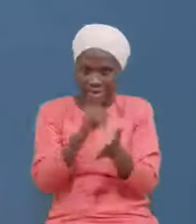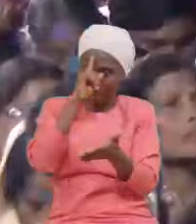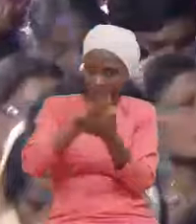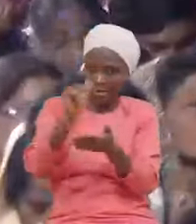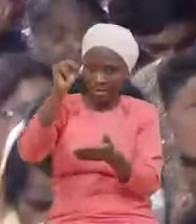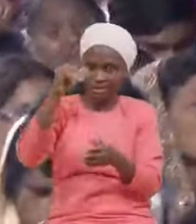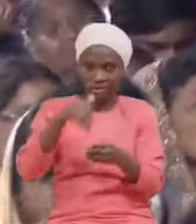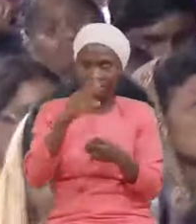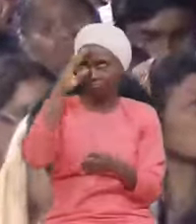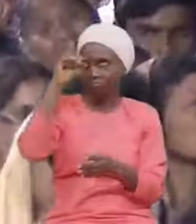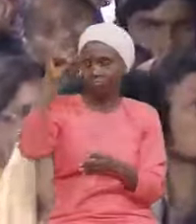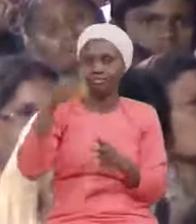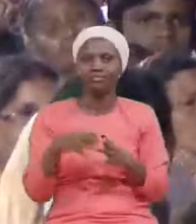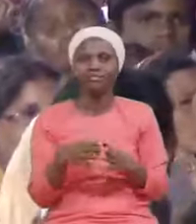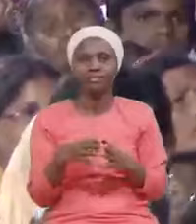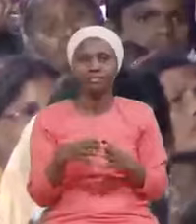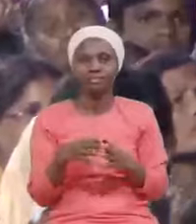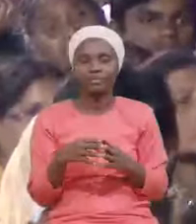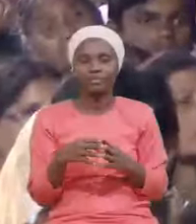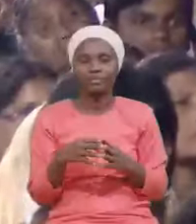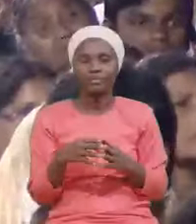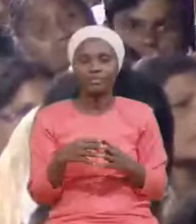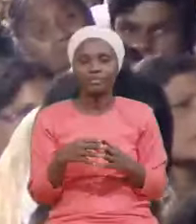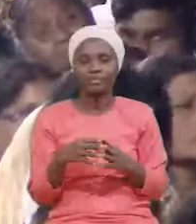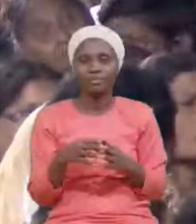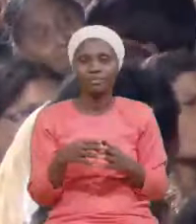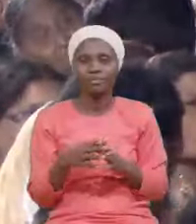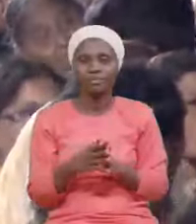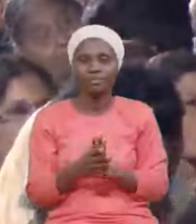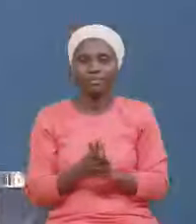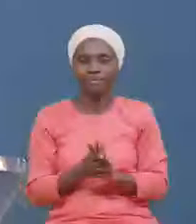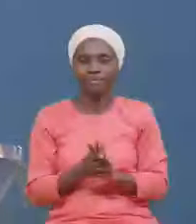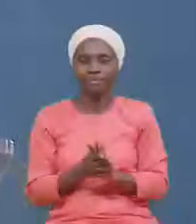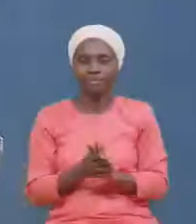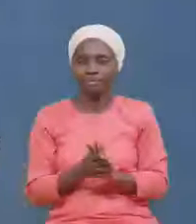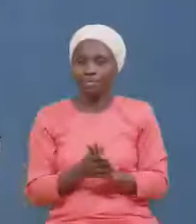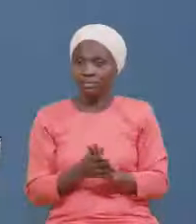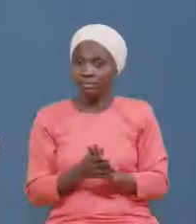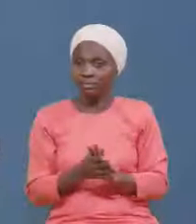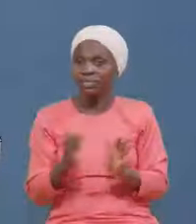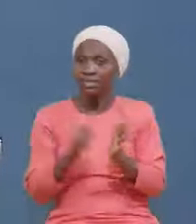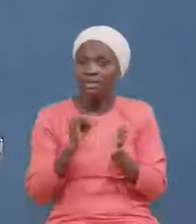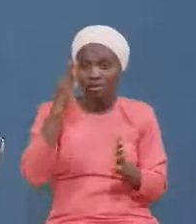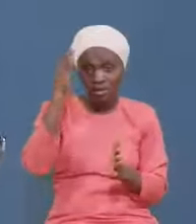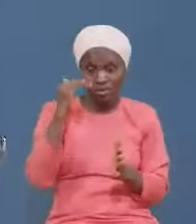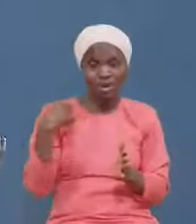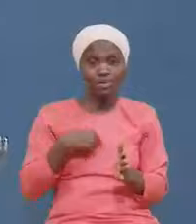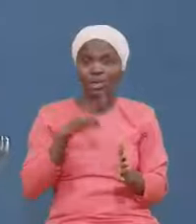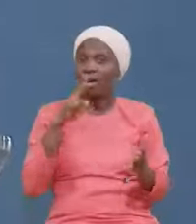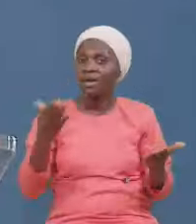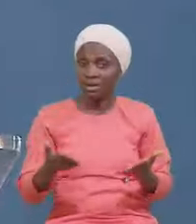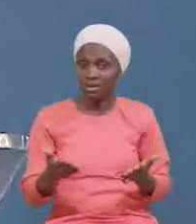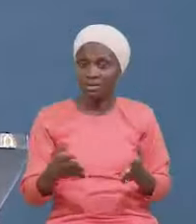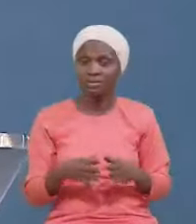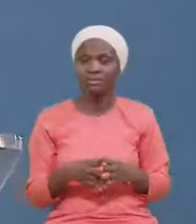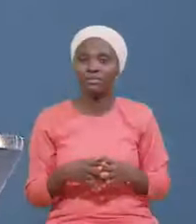him. Aithe ippudu ayana ayanendu viswasam unchina prati srushtamu kosamu chestunnadu. That's why we here. Andu